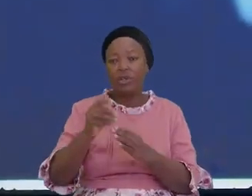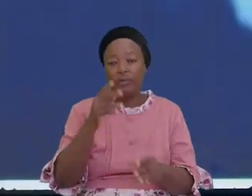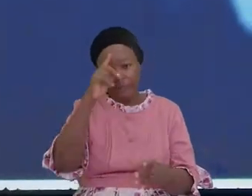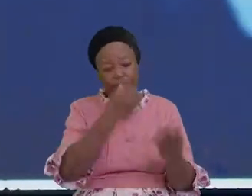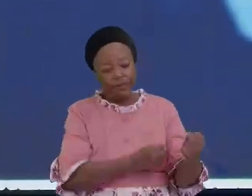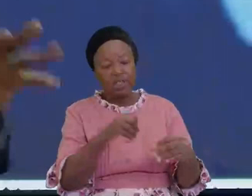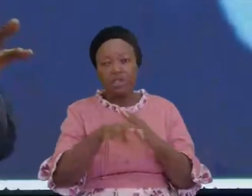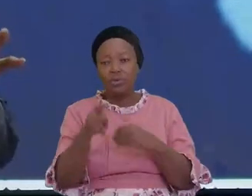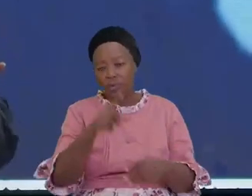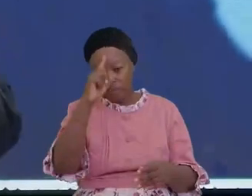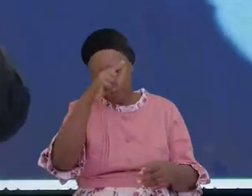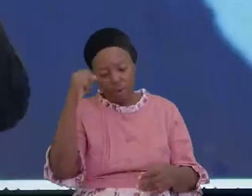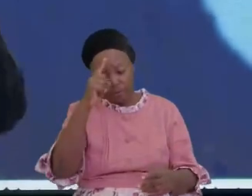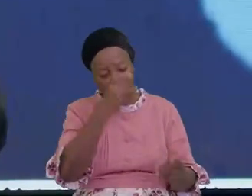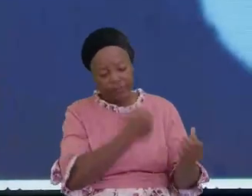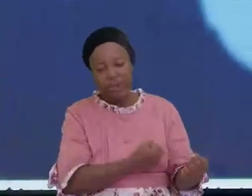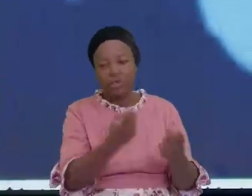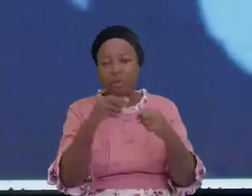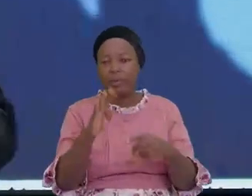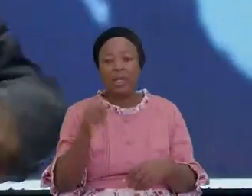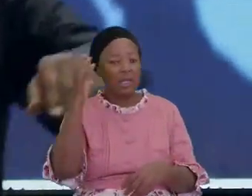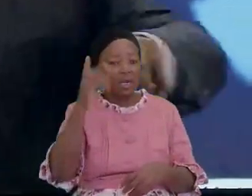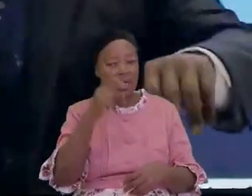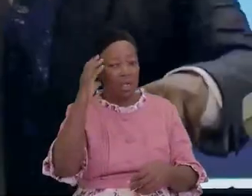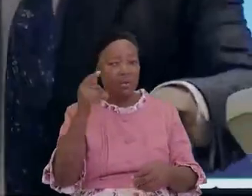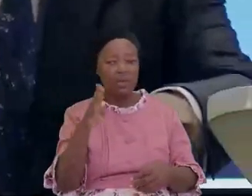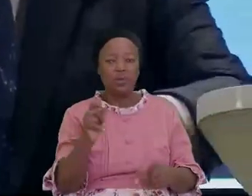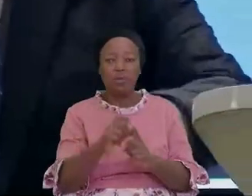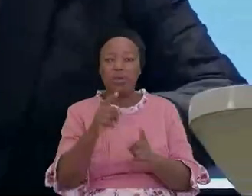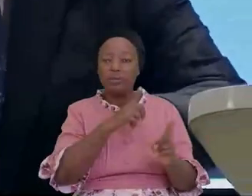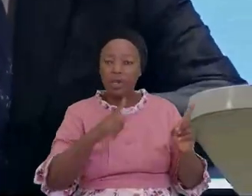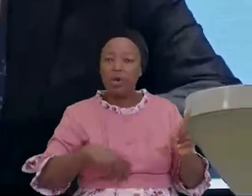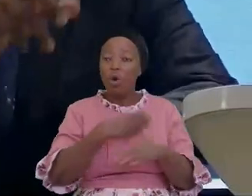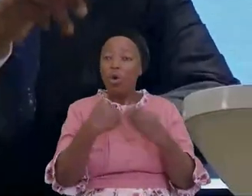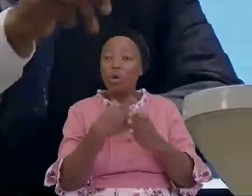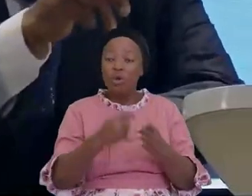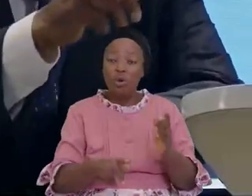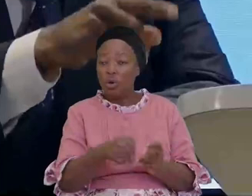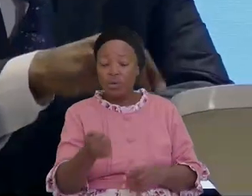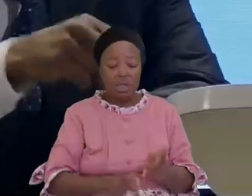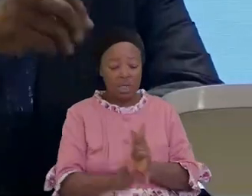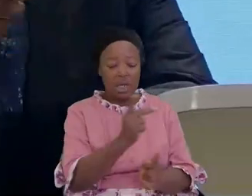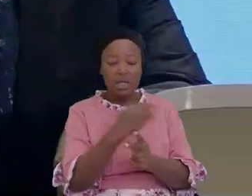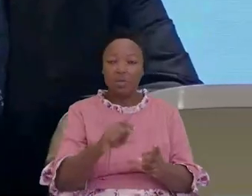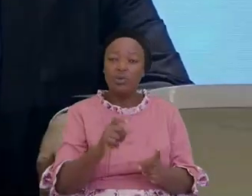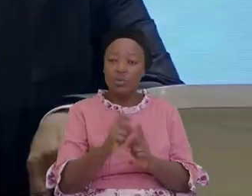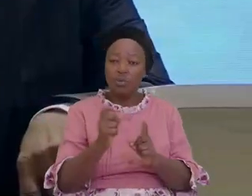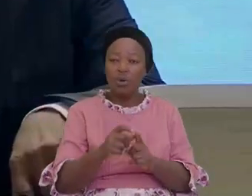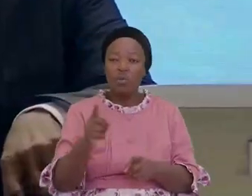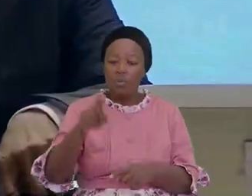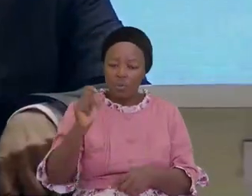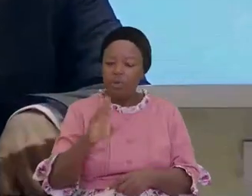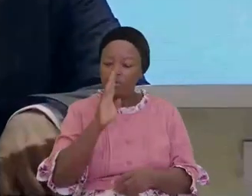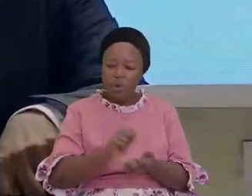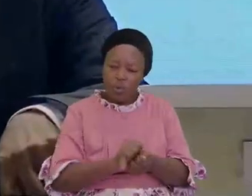toi. La foi vient de ce qu'on entend, et ce qu'on entend vient de la parole du Seigneur. Toutes les autres types de paroles doivent